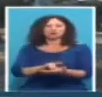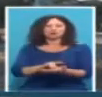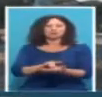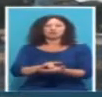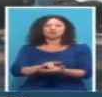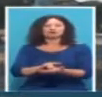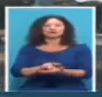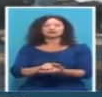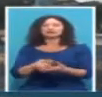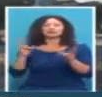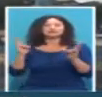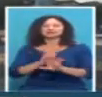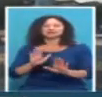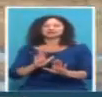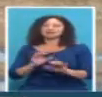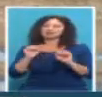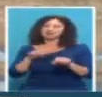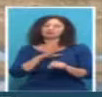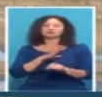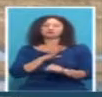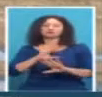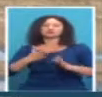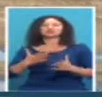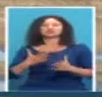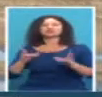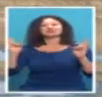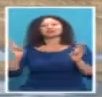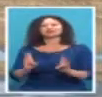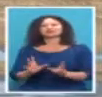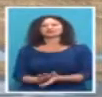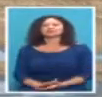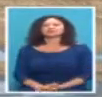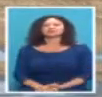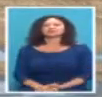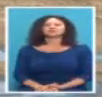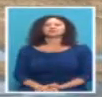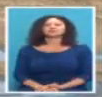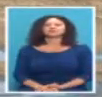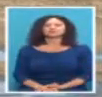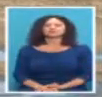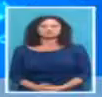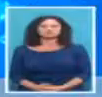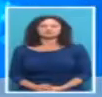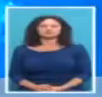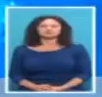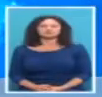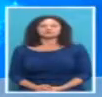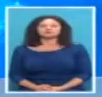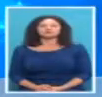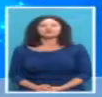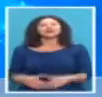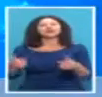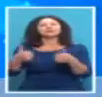ведь инцидент мог обернуться трагедией. Любовь Оплачкина, Арман Шалабаев, Жаслан Сыздыков, телеканал «Кустанай».